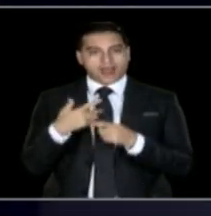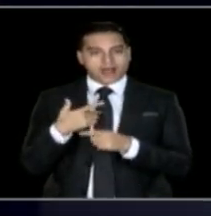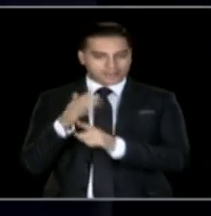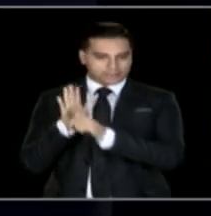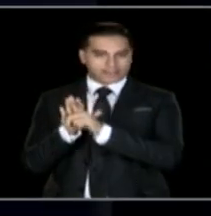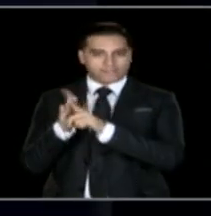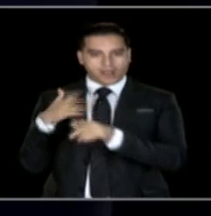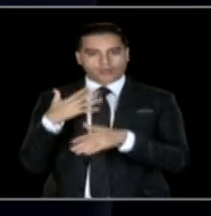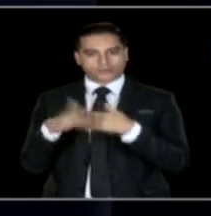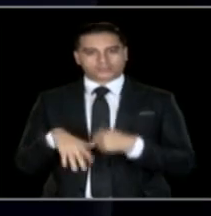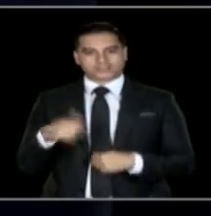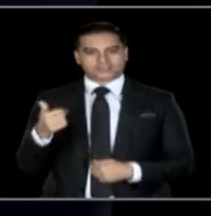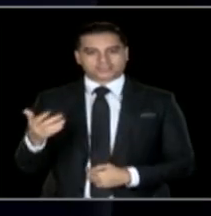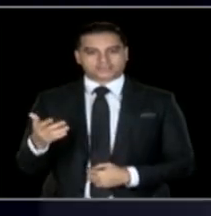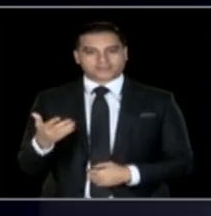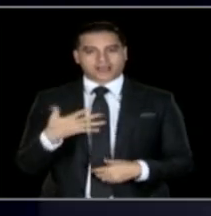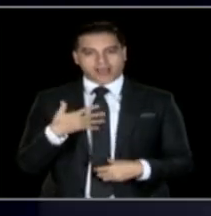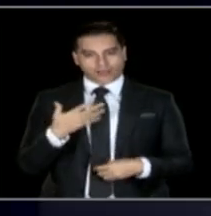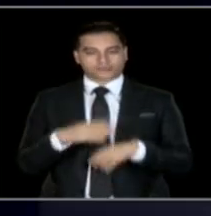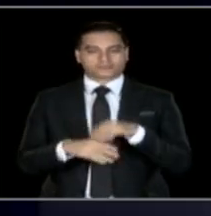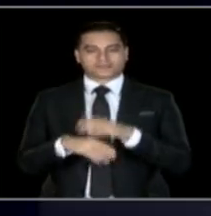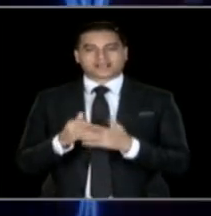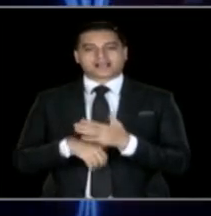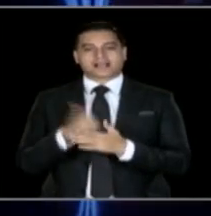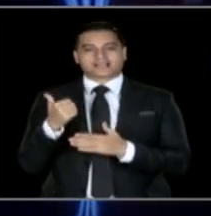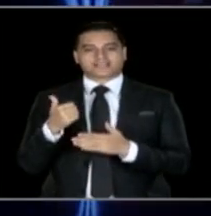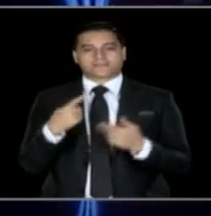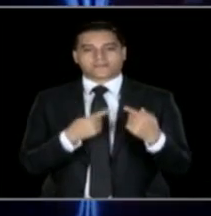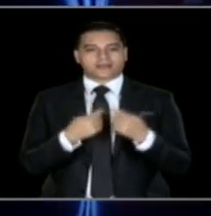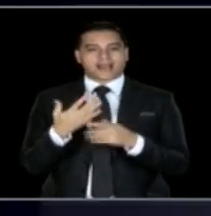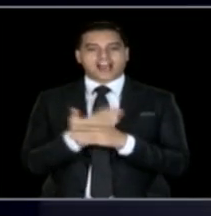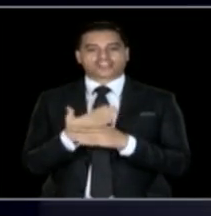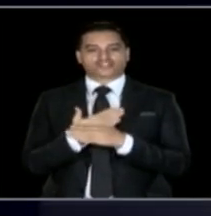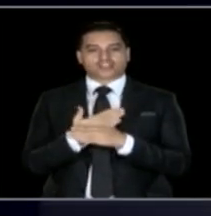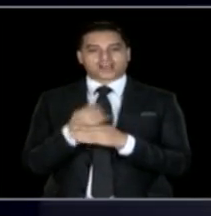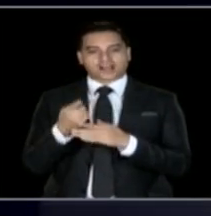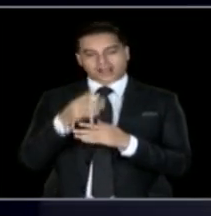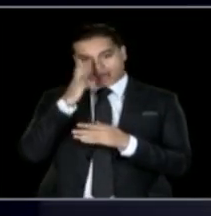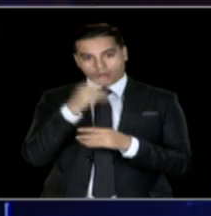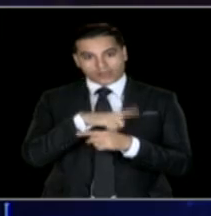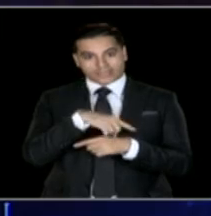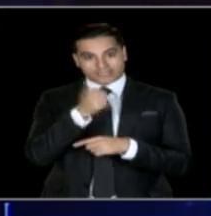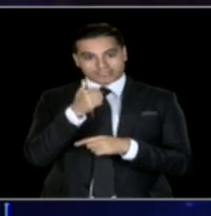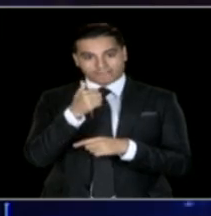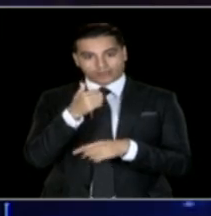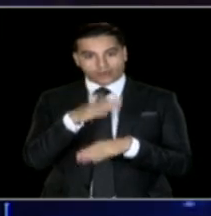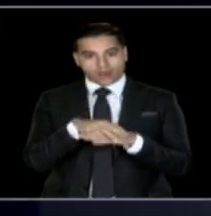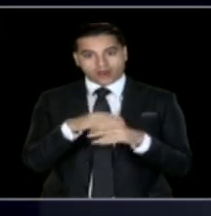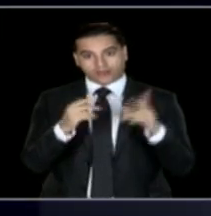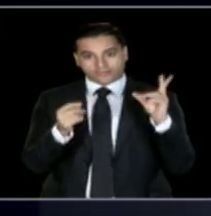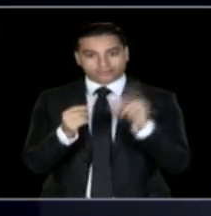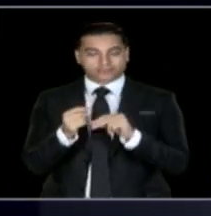أنا بشجعهم. عايزهم يكسبوا ضربات الجزاء علشان لو أنتوا كسبتوا ضربات الجزاء